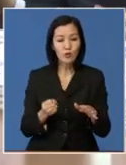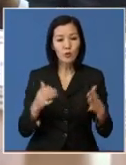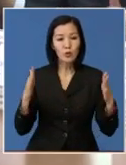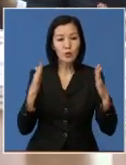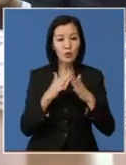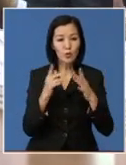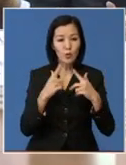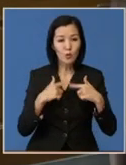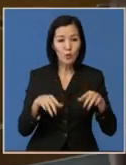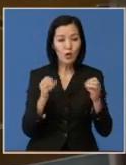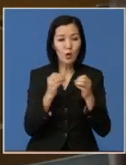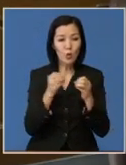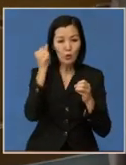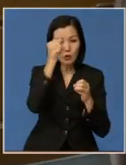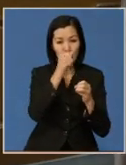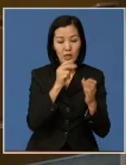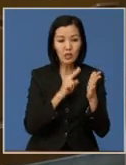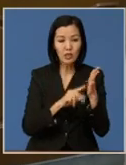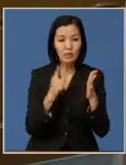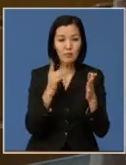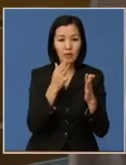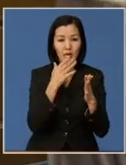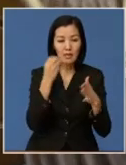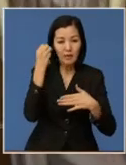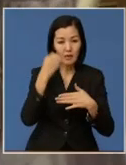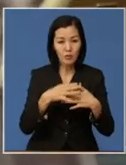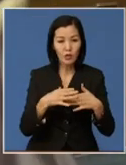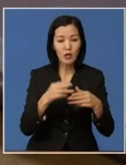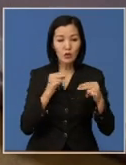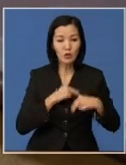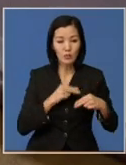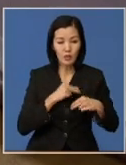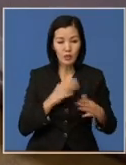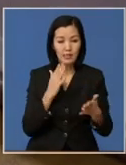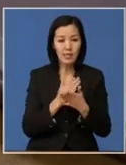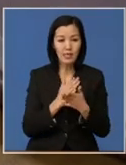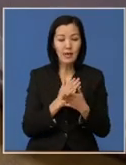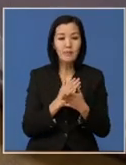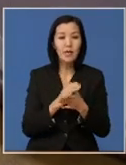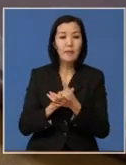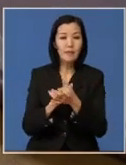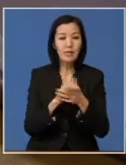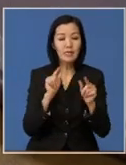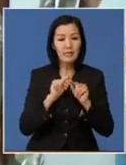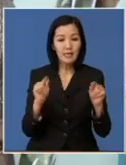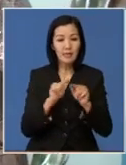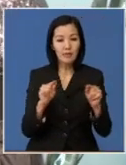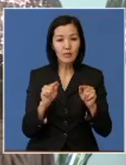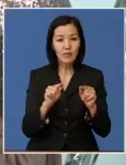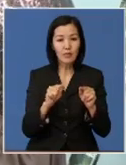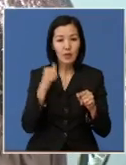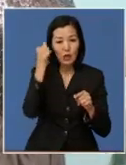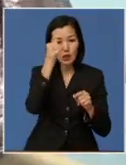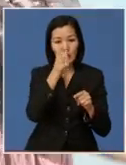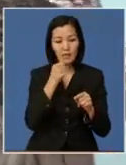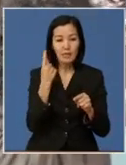жыл толып отыр. Мұнда қазір 71 этномәдени бірлестік жұмыс істейді. Ұлтаралық татулық пен бірлікті дәріптейтін мекеме өкілдері жылдың алғашқы жиында